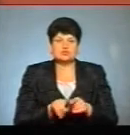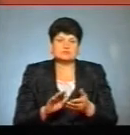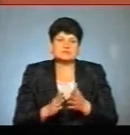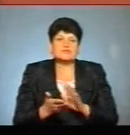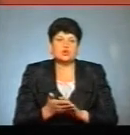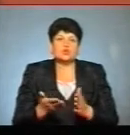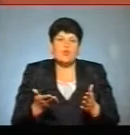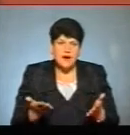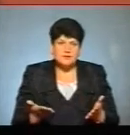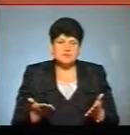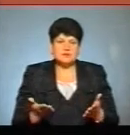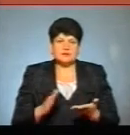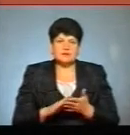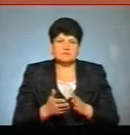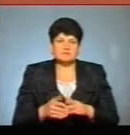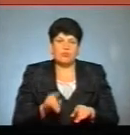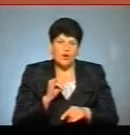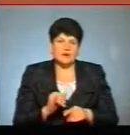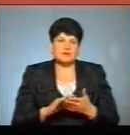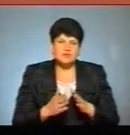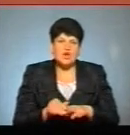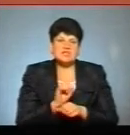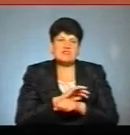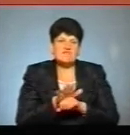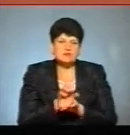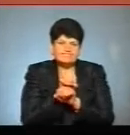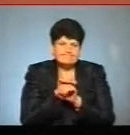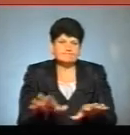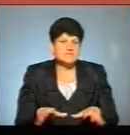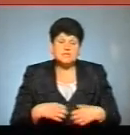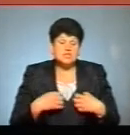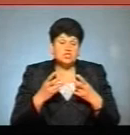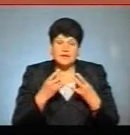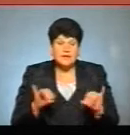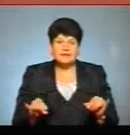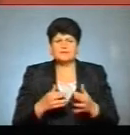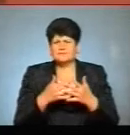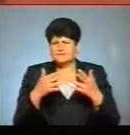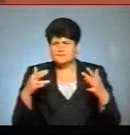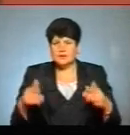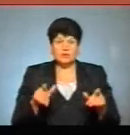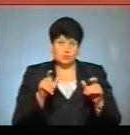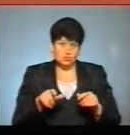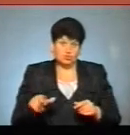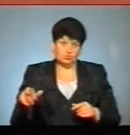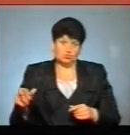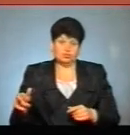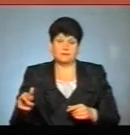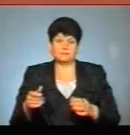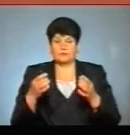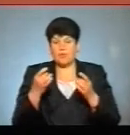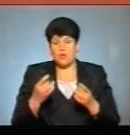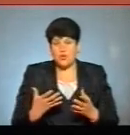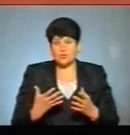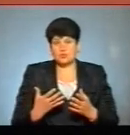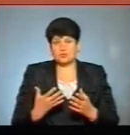ситуація, епідеміологічна ситуація погана, вірус розповсюджується дуже страшний і так далі, ну, люди просто... Ну, вони